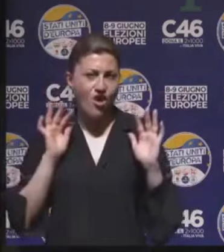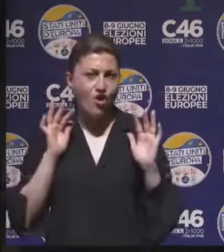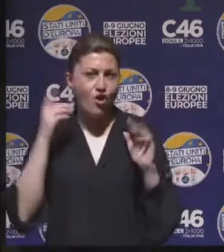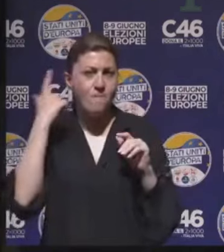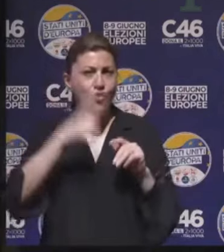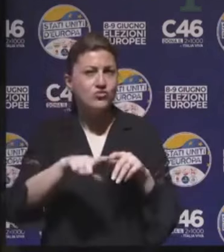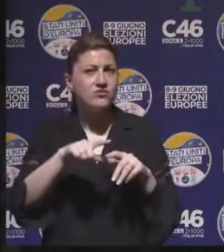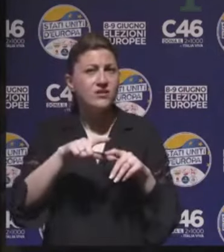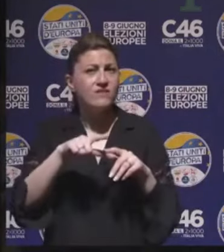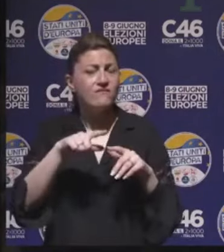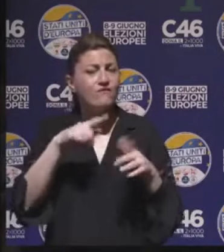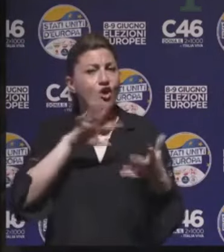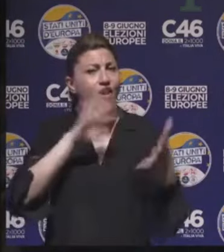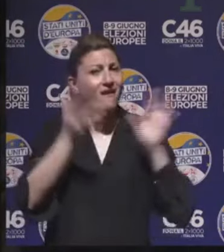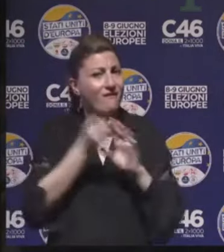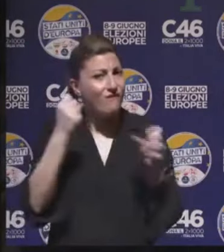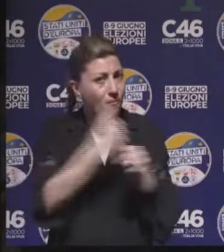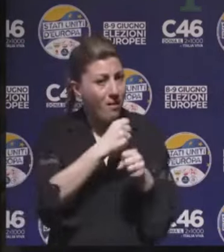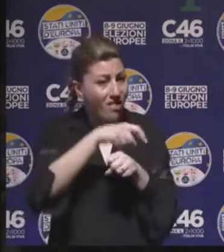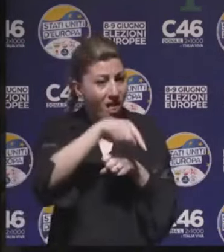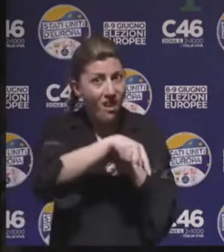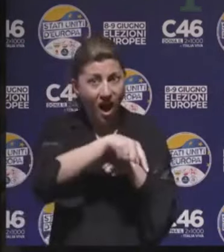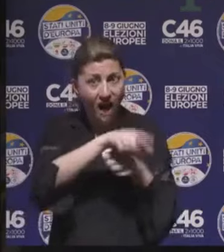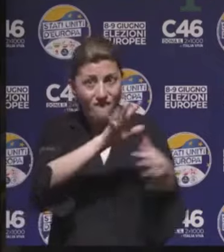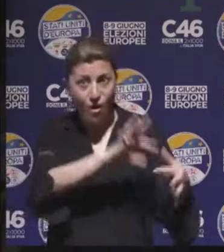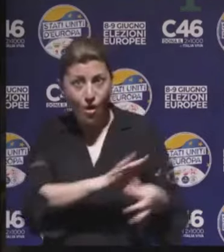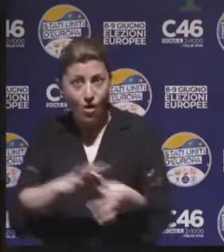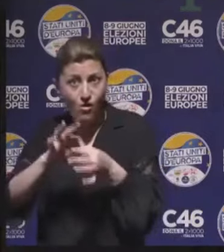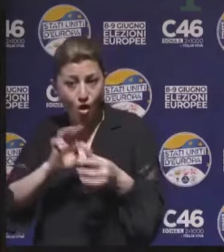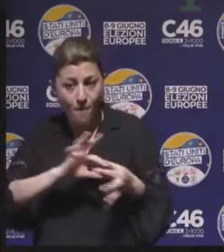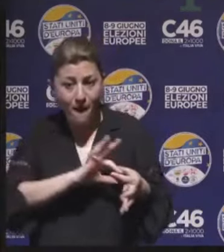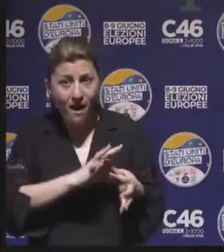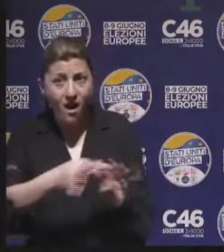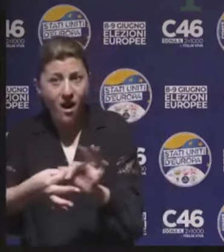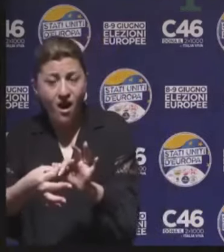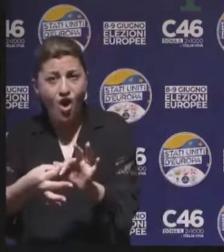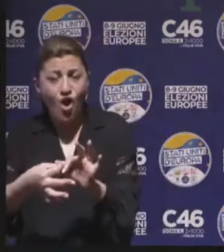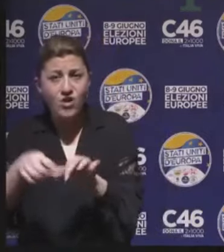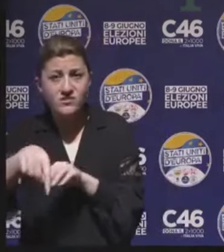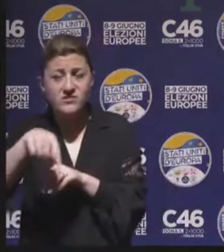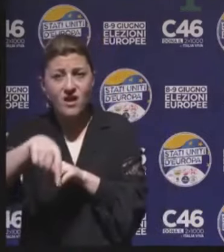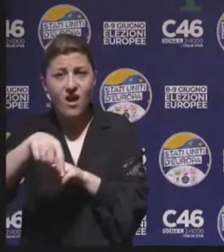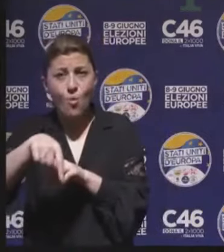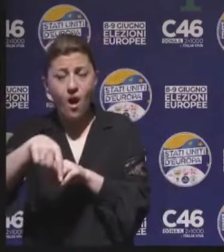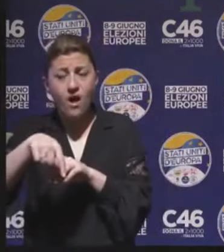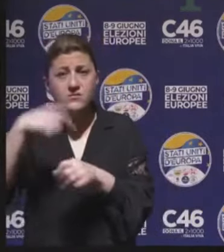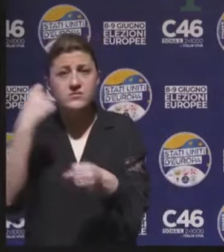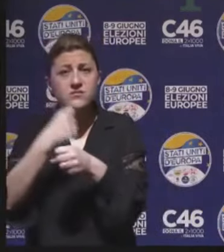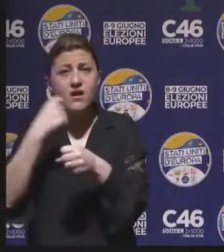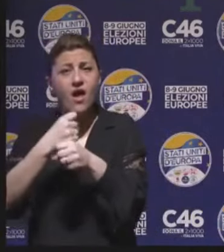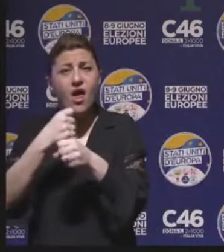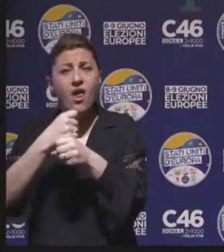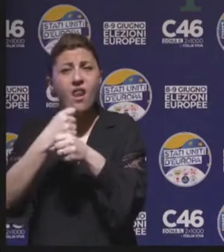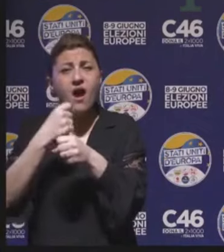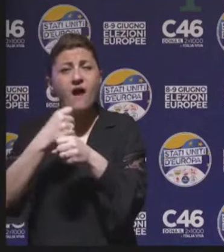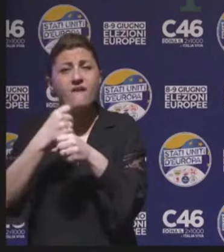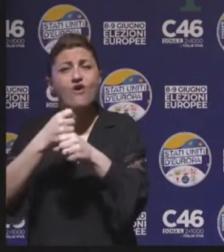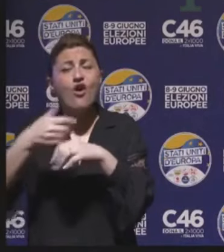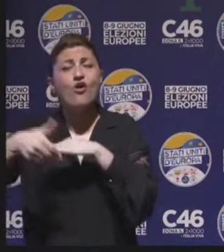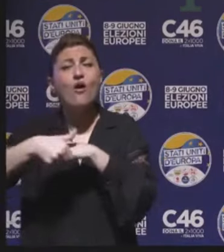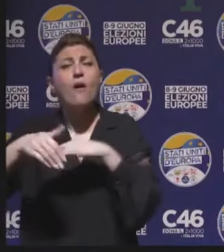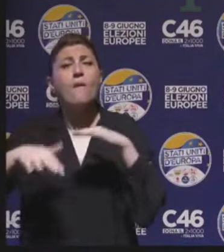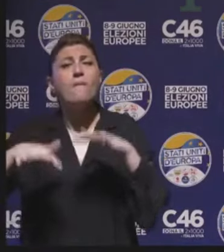a creare il precariato il Jobs Act ha combattuto il precariato il Jobs Act ha cancellato l'articolo 18